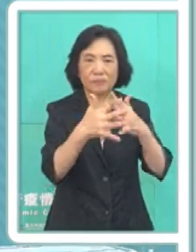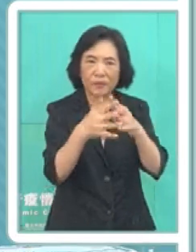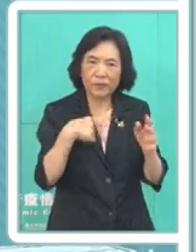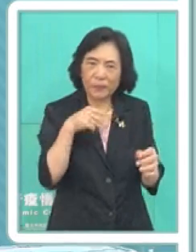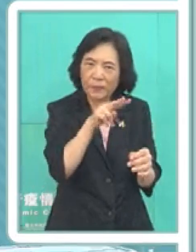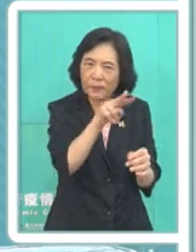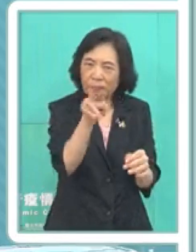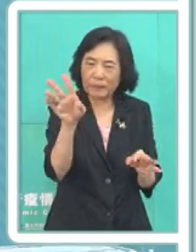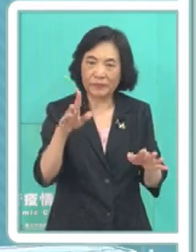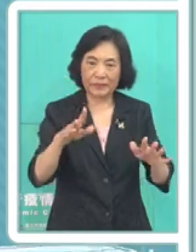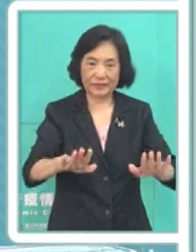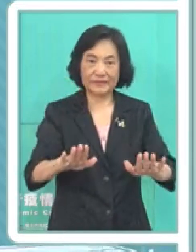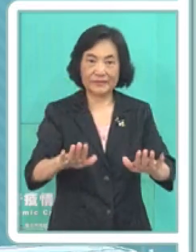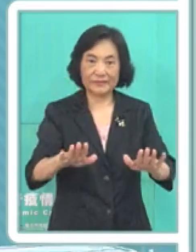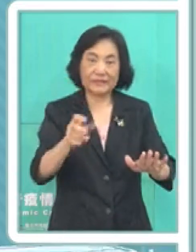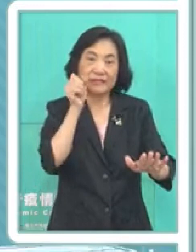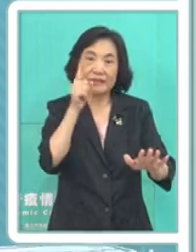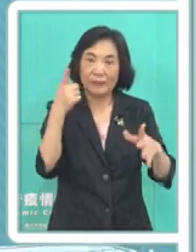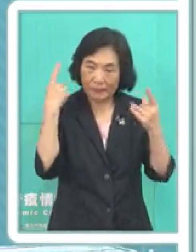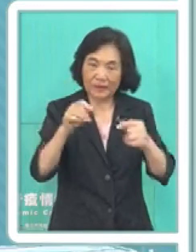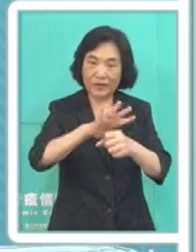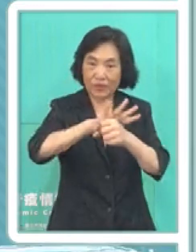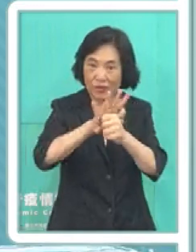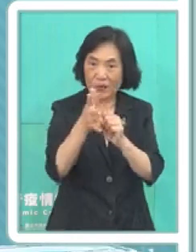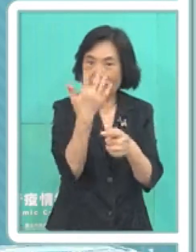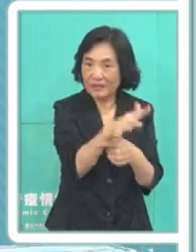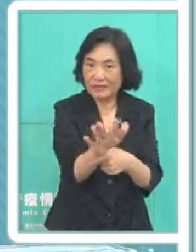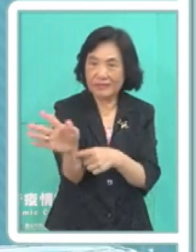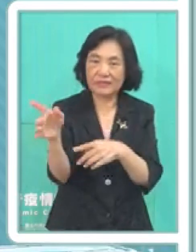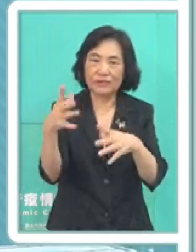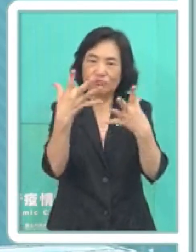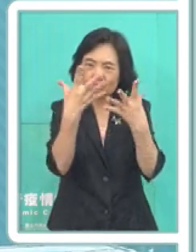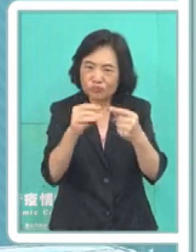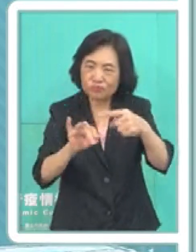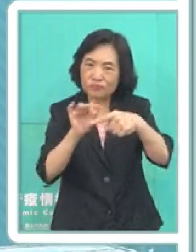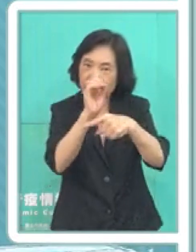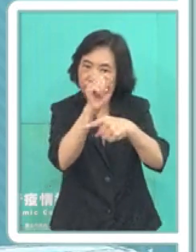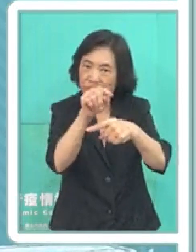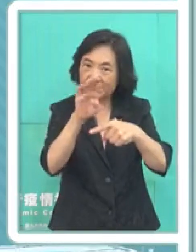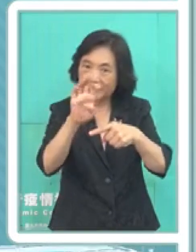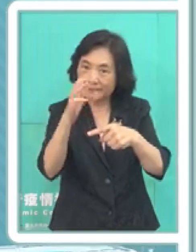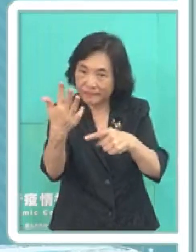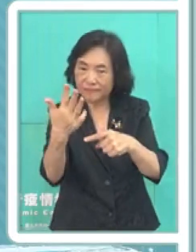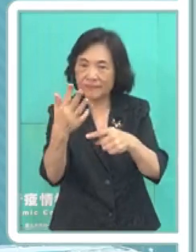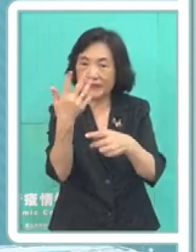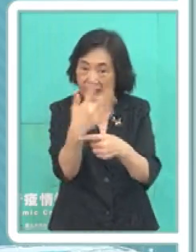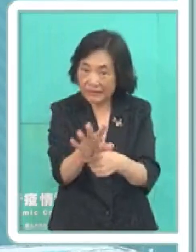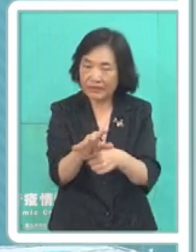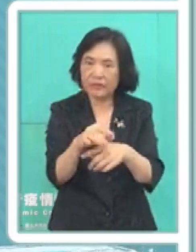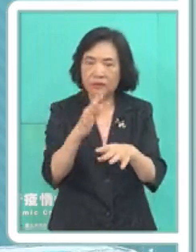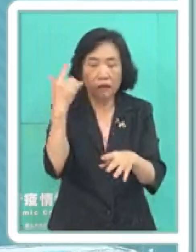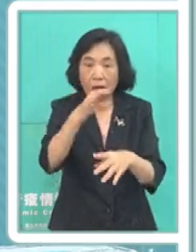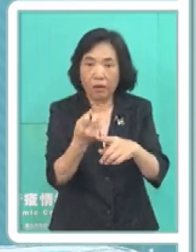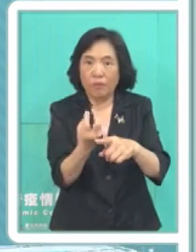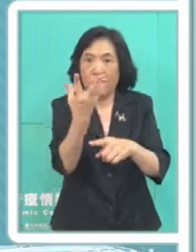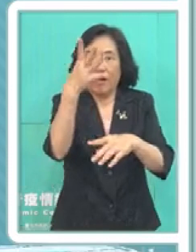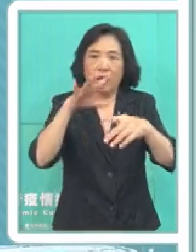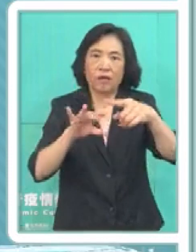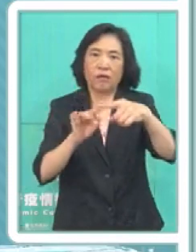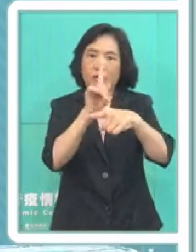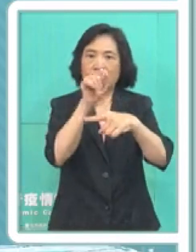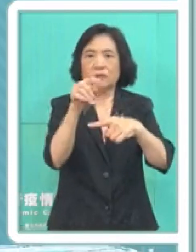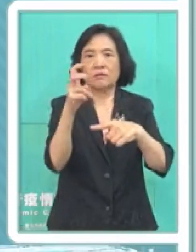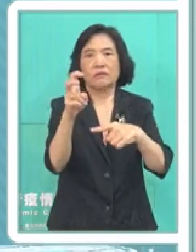最近这个月的新冠，他本来新冠肺炎的死亡率降到0.48，死亡率现在又爬到1.2几